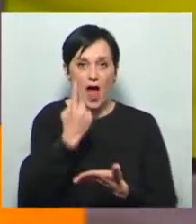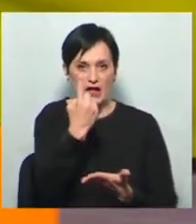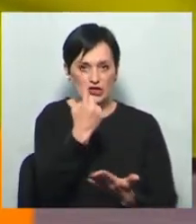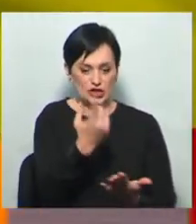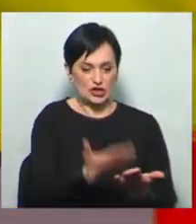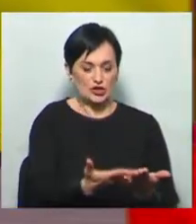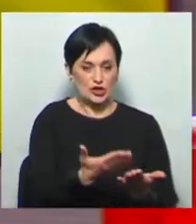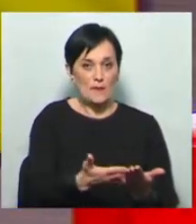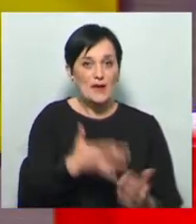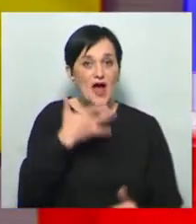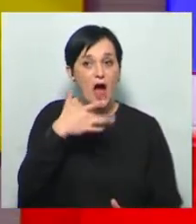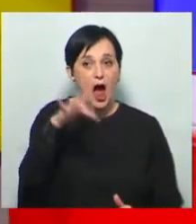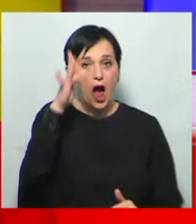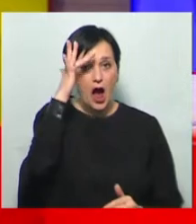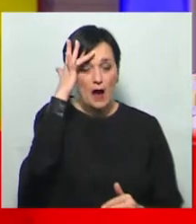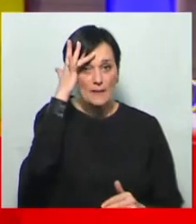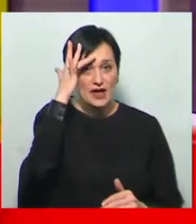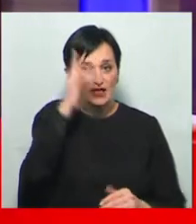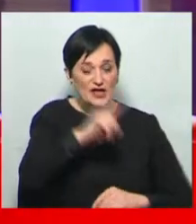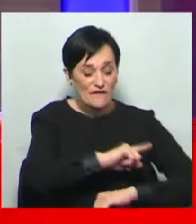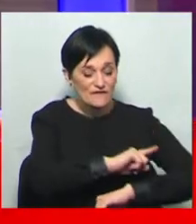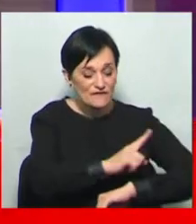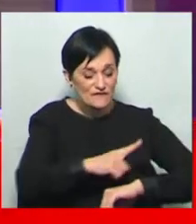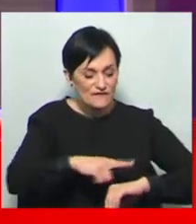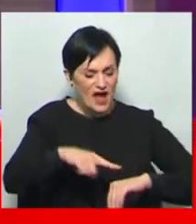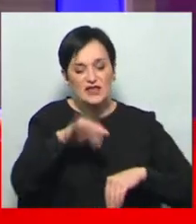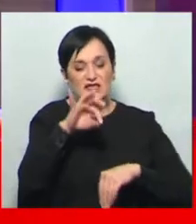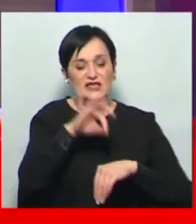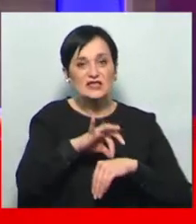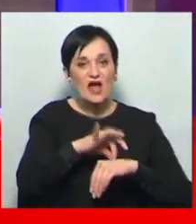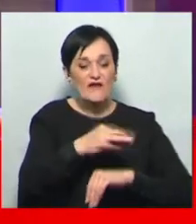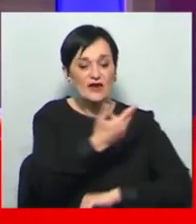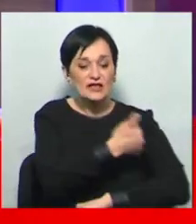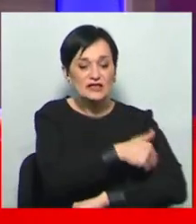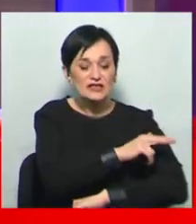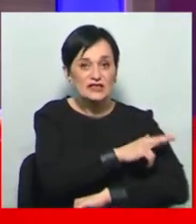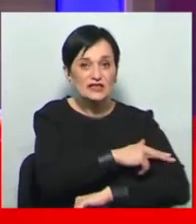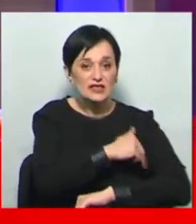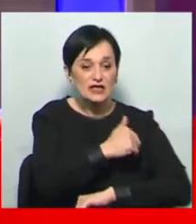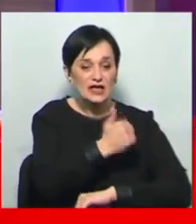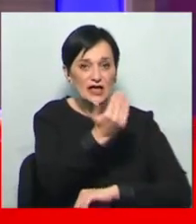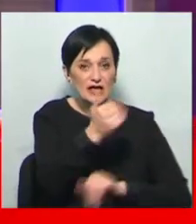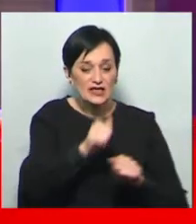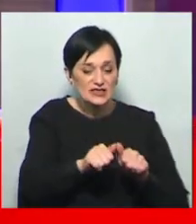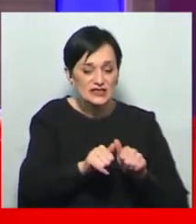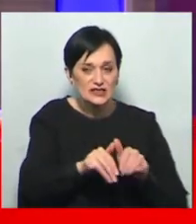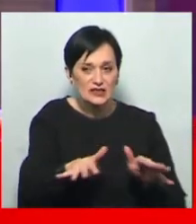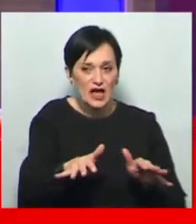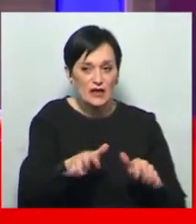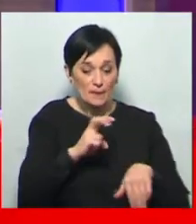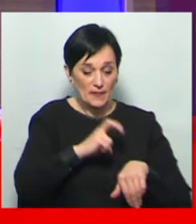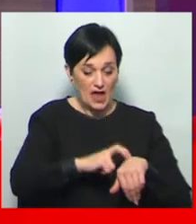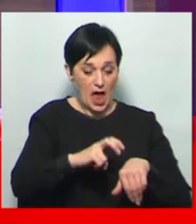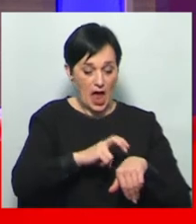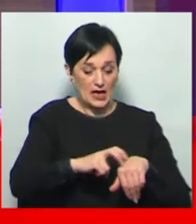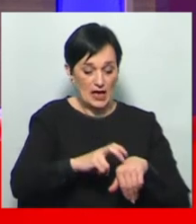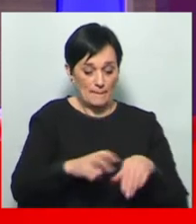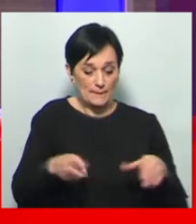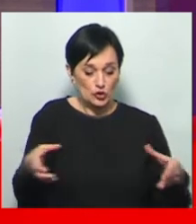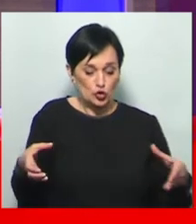რომელიც ამერიკის ვენების დაავადებათა კლინიკების ქსელის ექიმთა